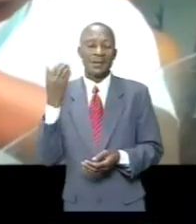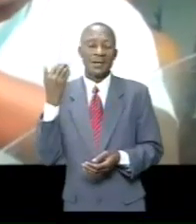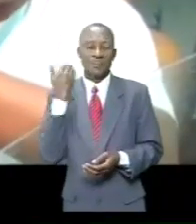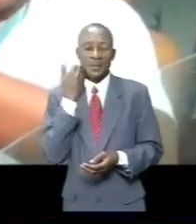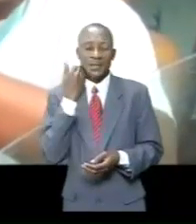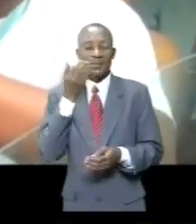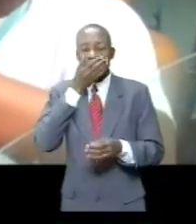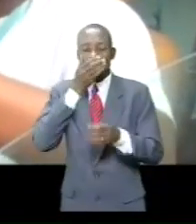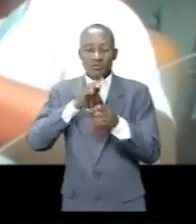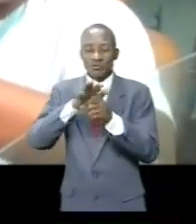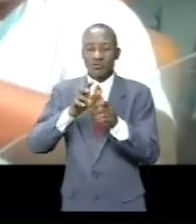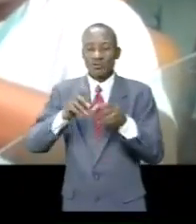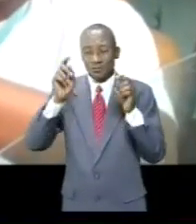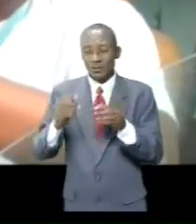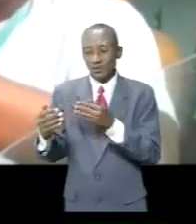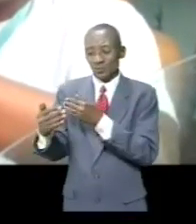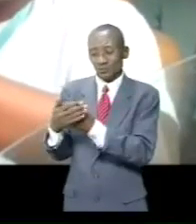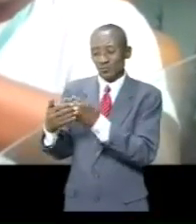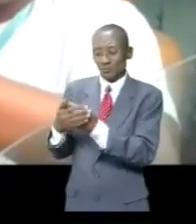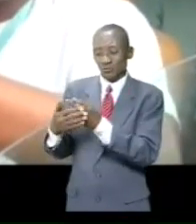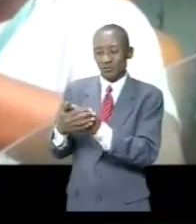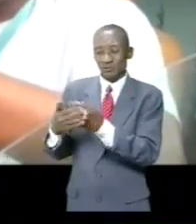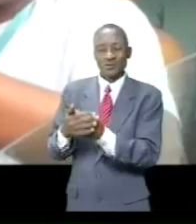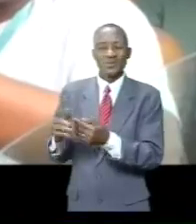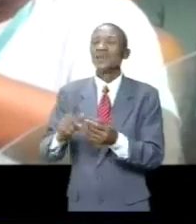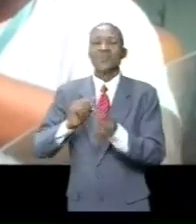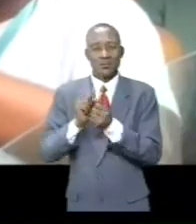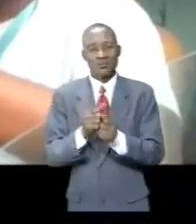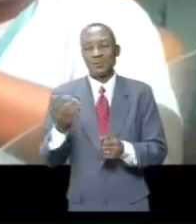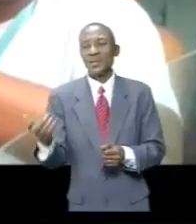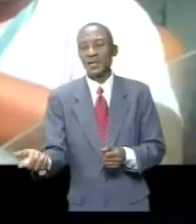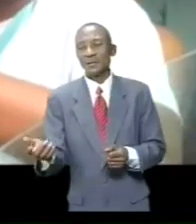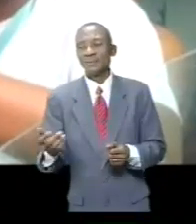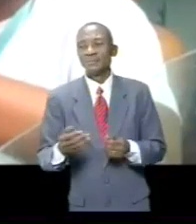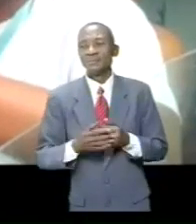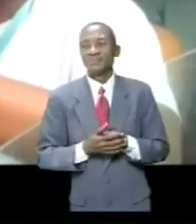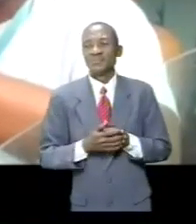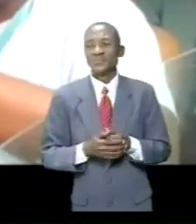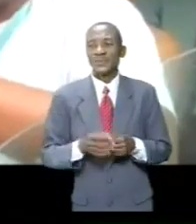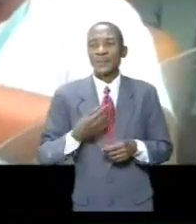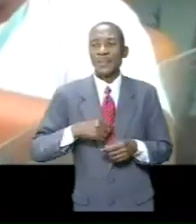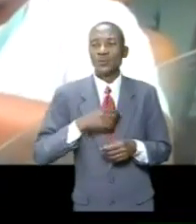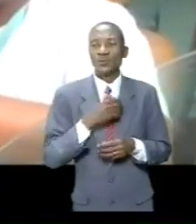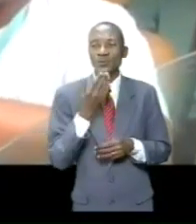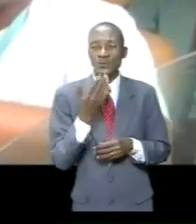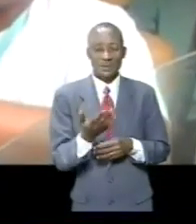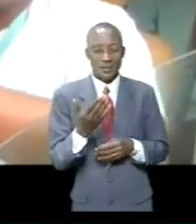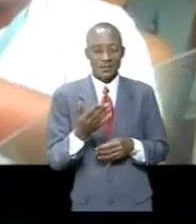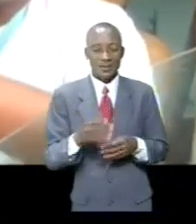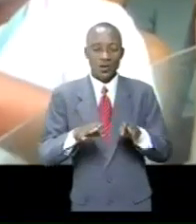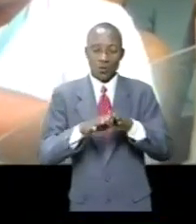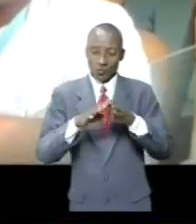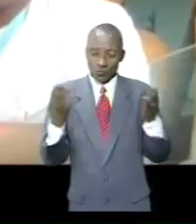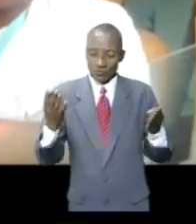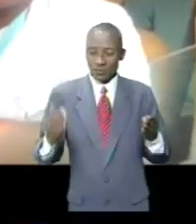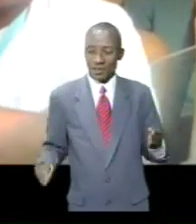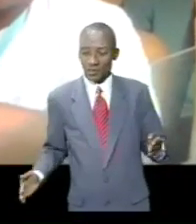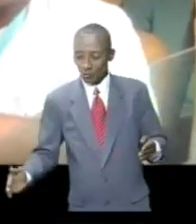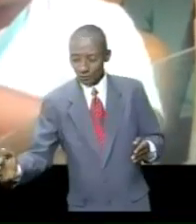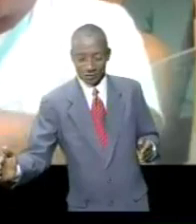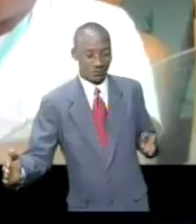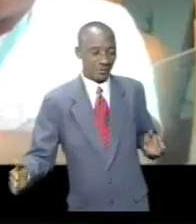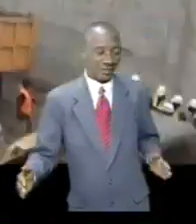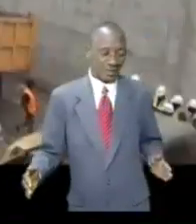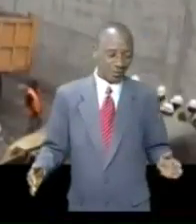rester concentré à un seul endroit. Le même problème se pose, c'est que nous demandons qu'on ouvre encore du côté gauche, du côté